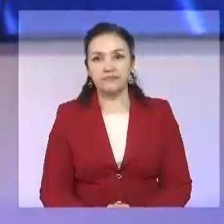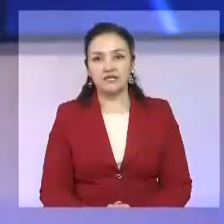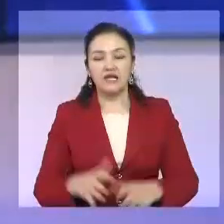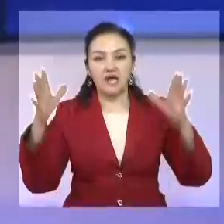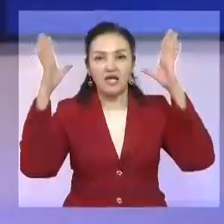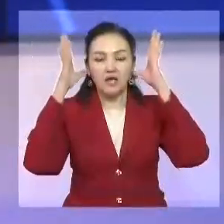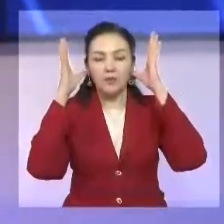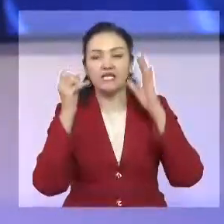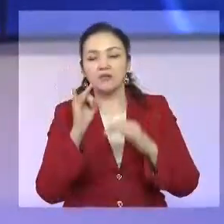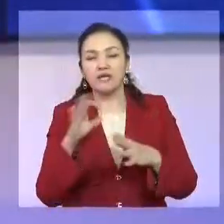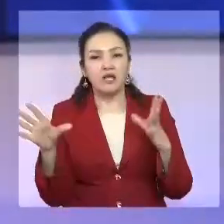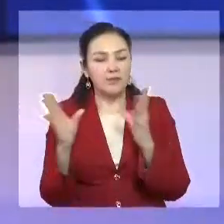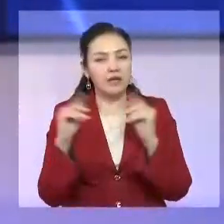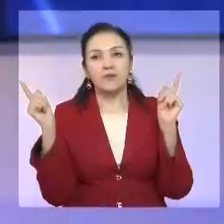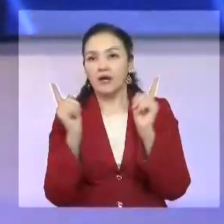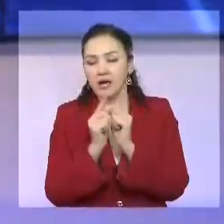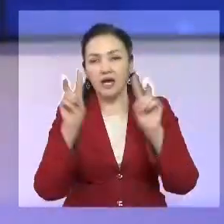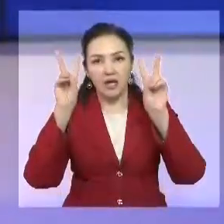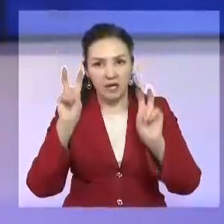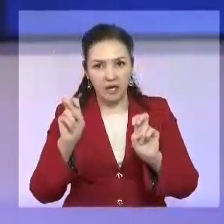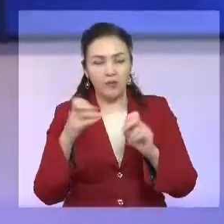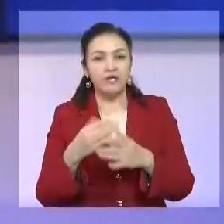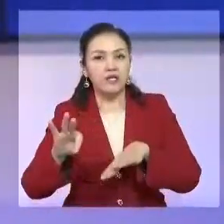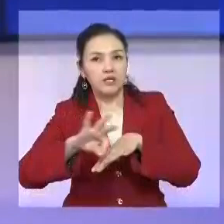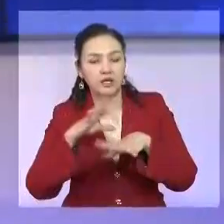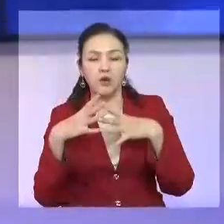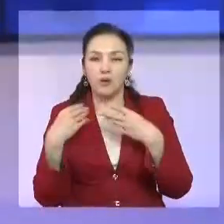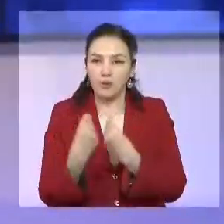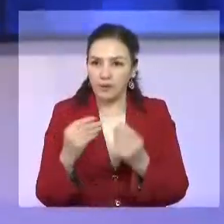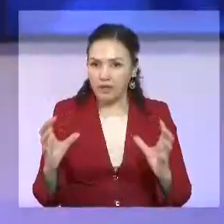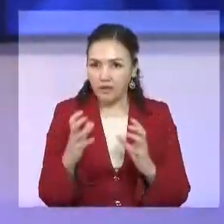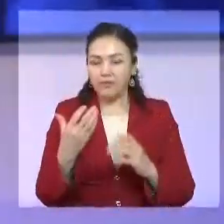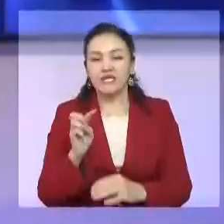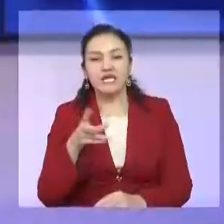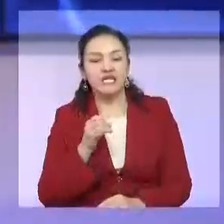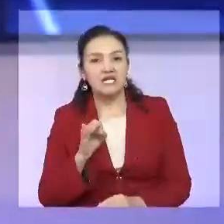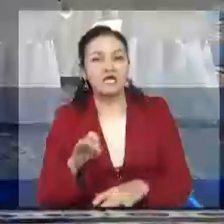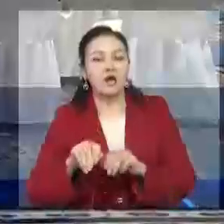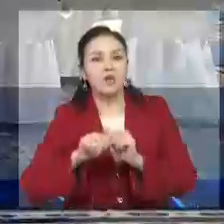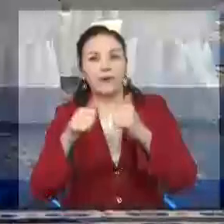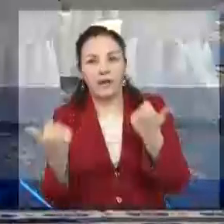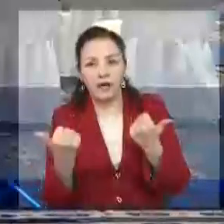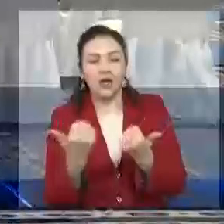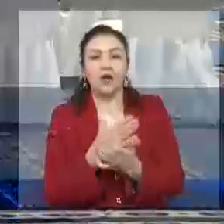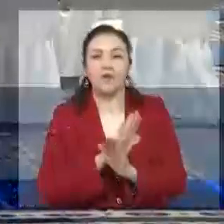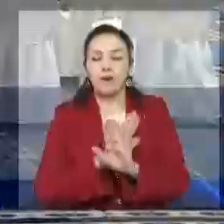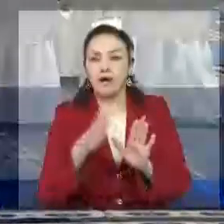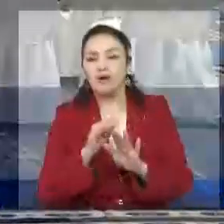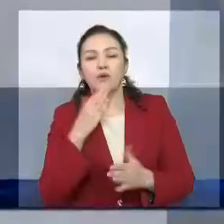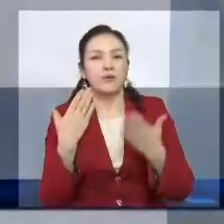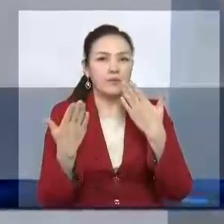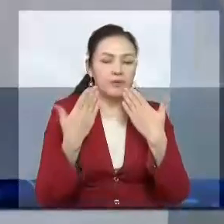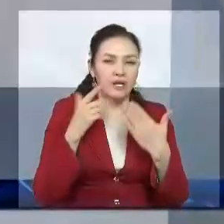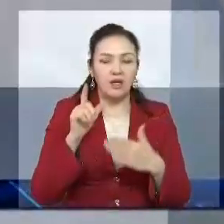Имамлар мен медиаторлар бас қосты. Жиынның тақырыбы неке және отбасын сақтау. Медиаторлар зайыбынан ажырасуға бел байлаған жандармен